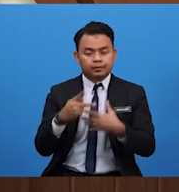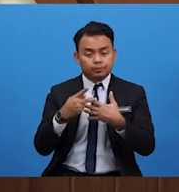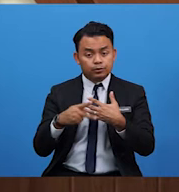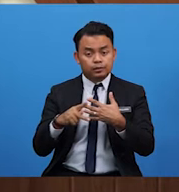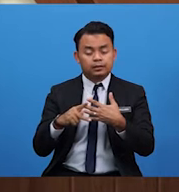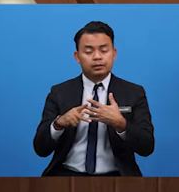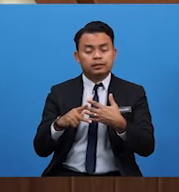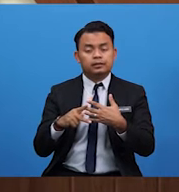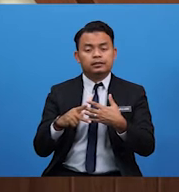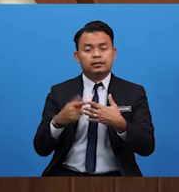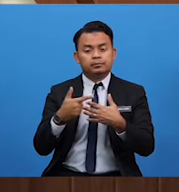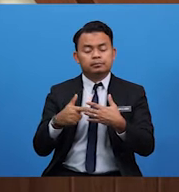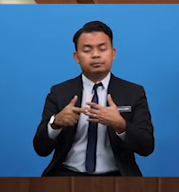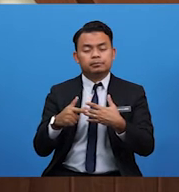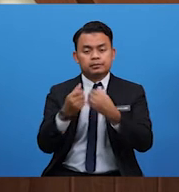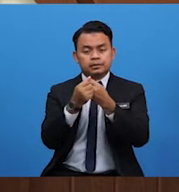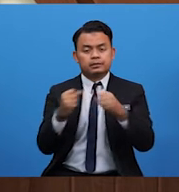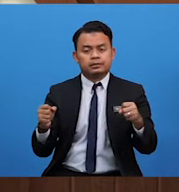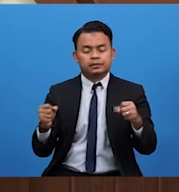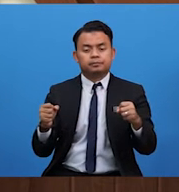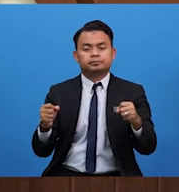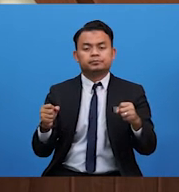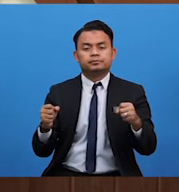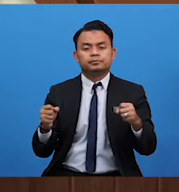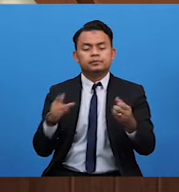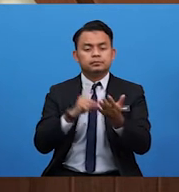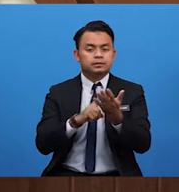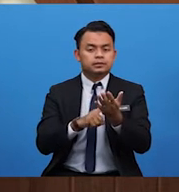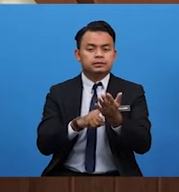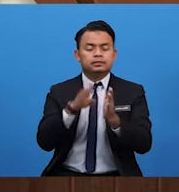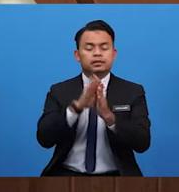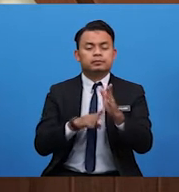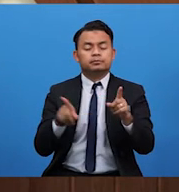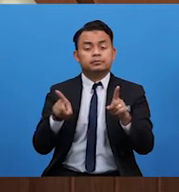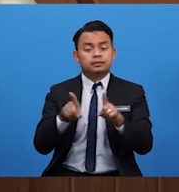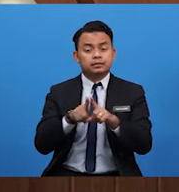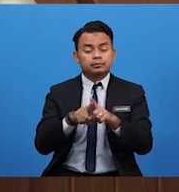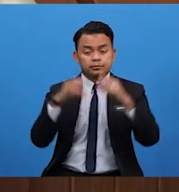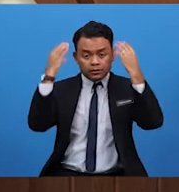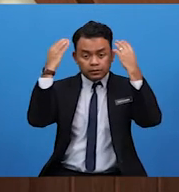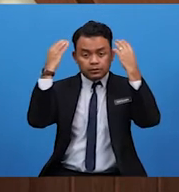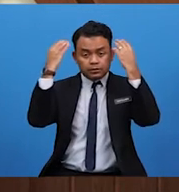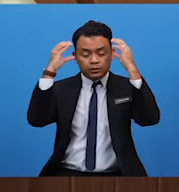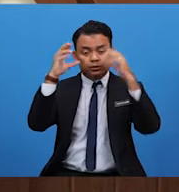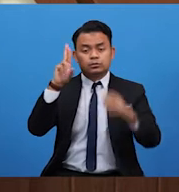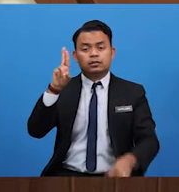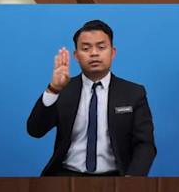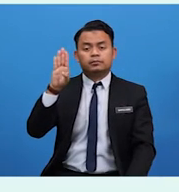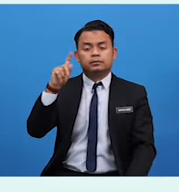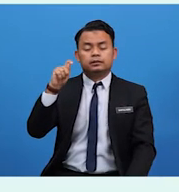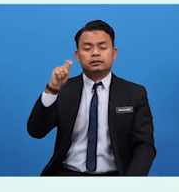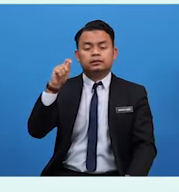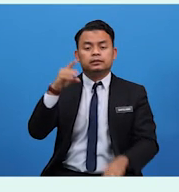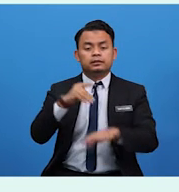Kemudian, apabila telah siap, bolehlah berbincang jawapannya bersama guru RBT di sekolah.